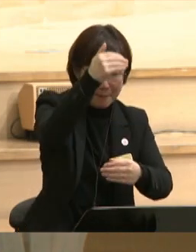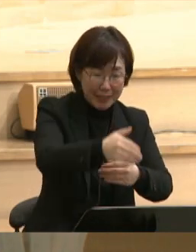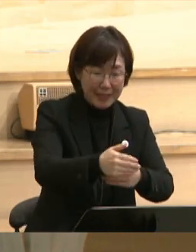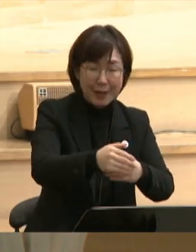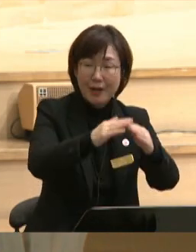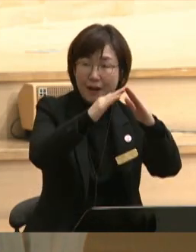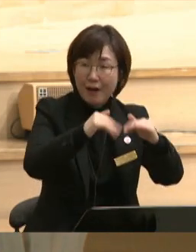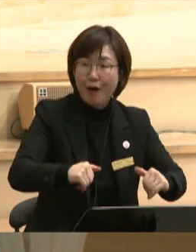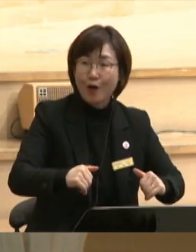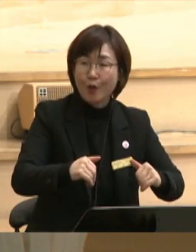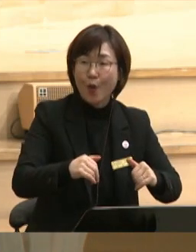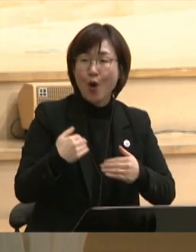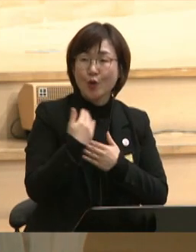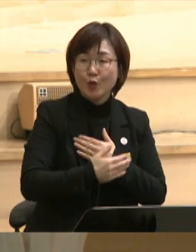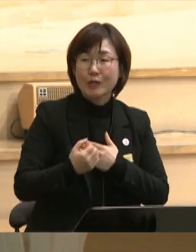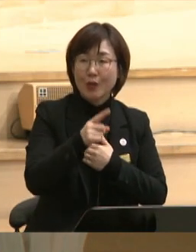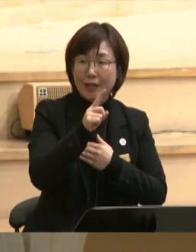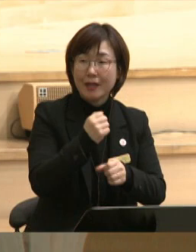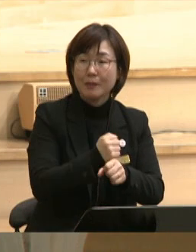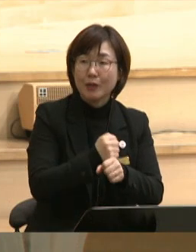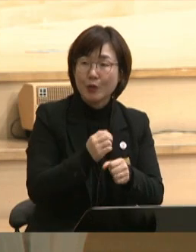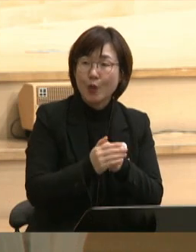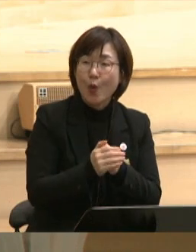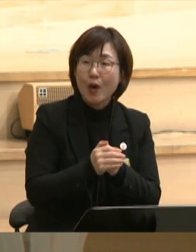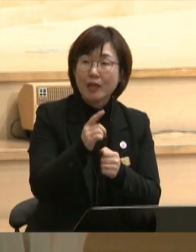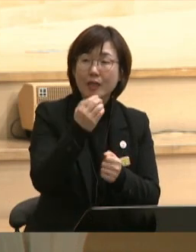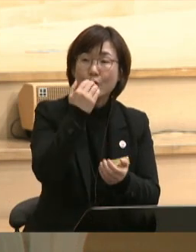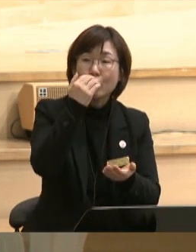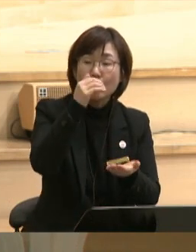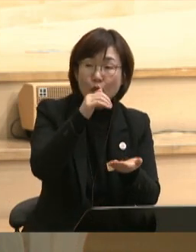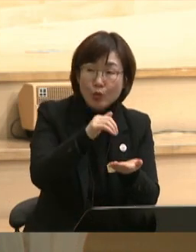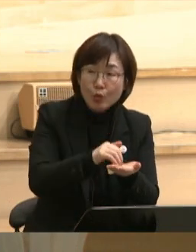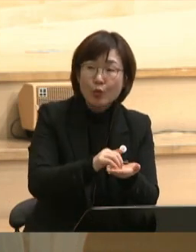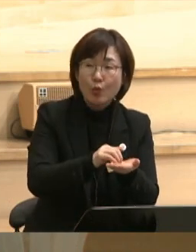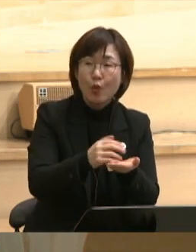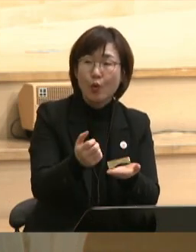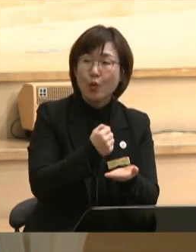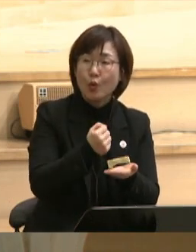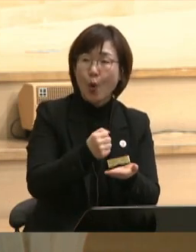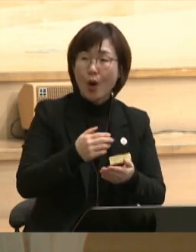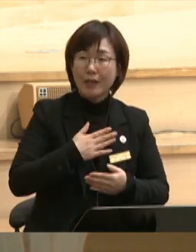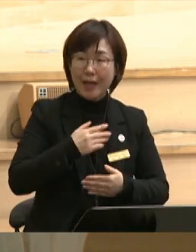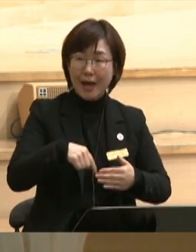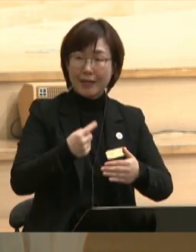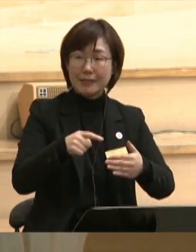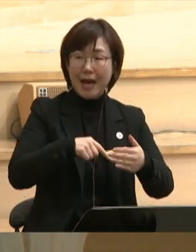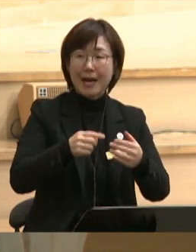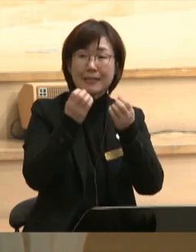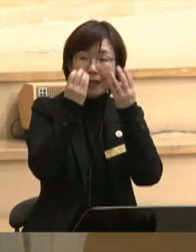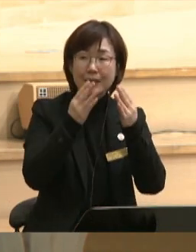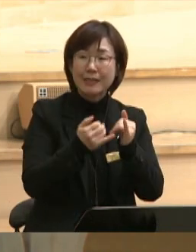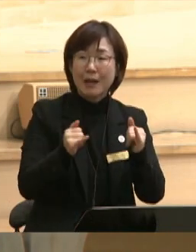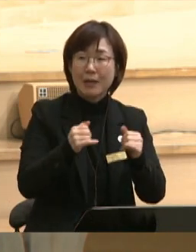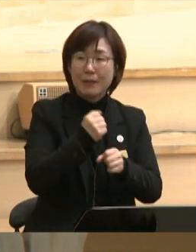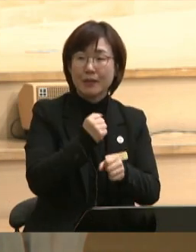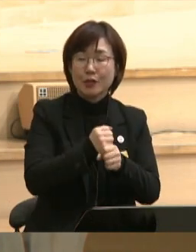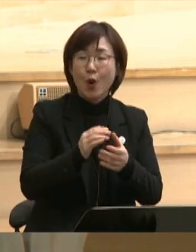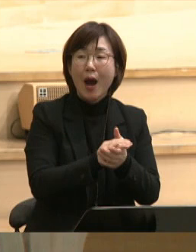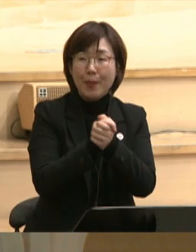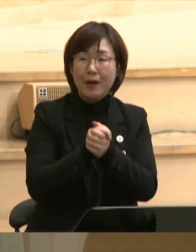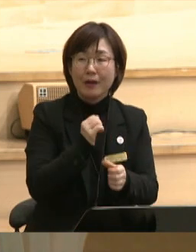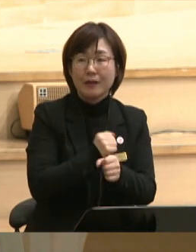대행 계명의 율법을 폐하셨으니이는이 둘로 자기 안에서 한 세 사람을 지어 화평하게 하시고